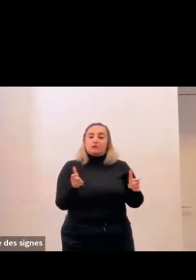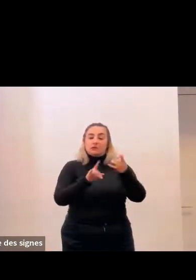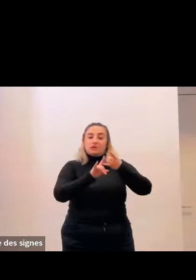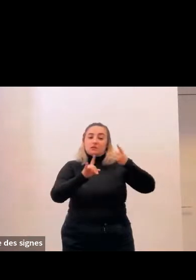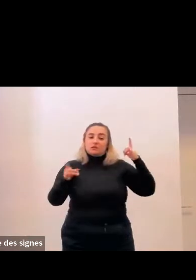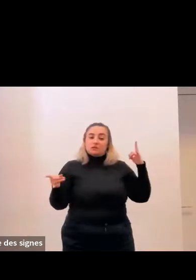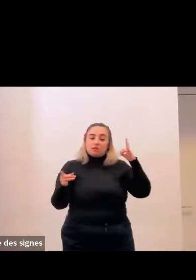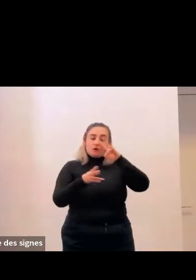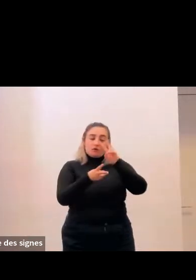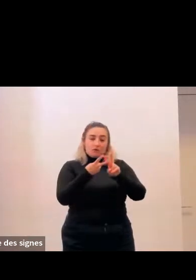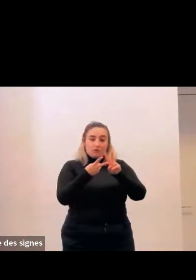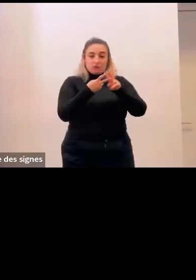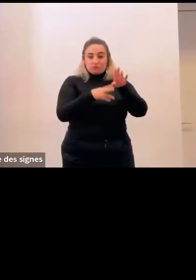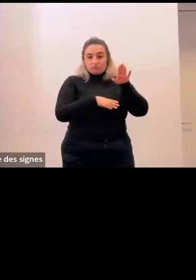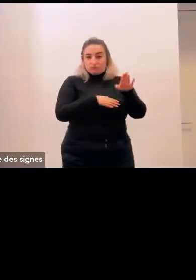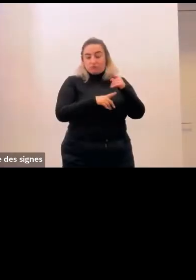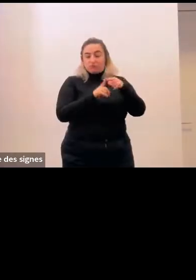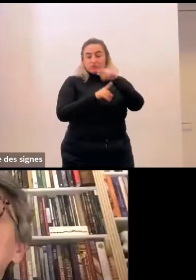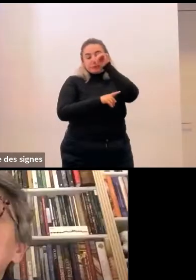Lorrain.